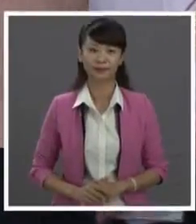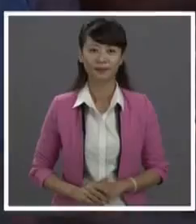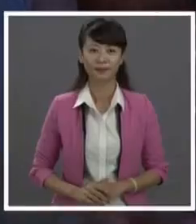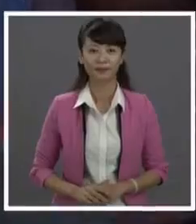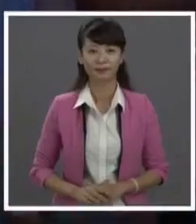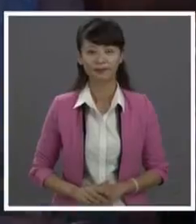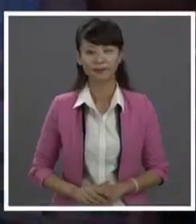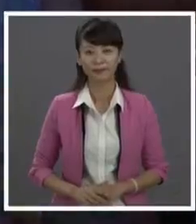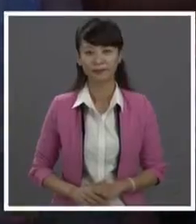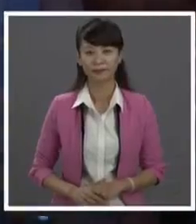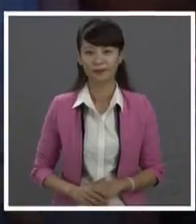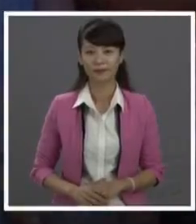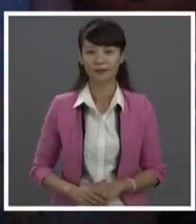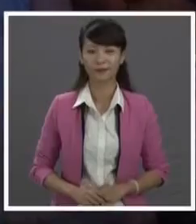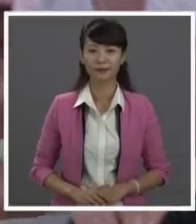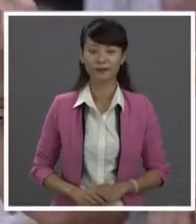我 哎呦呦呦呦呦，